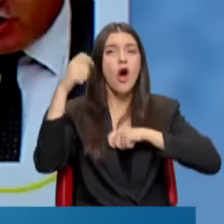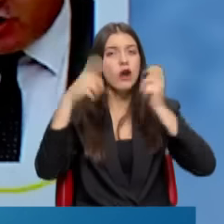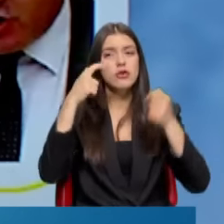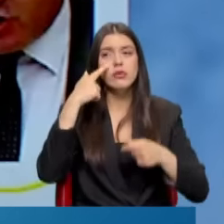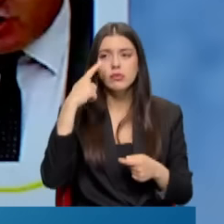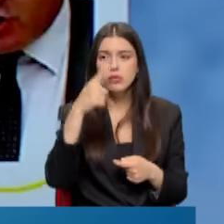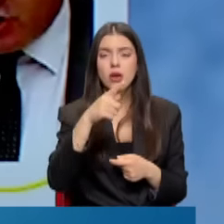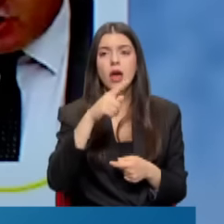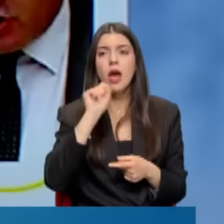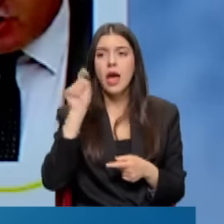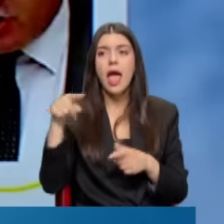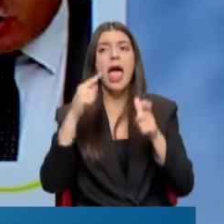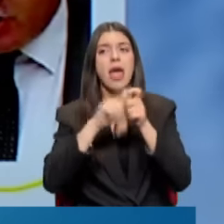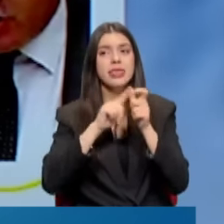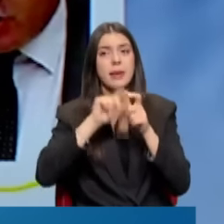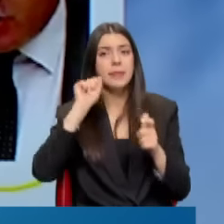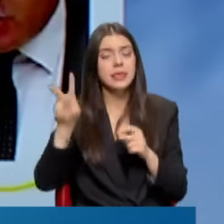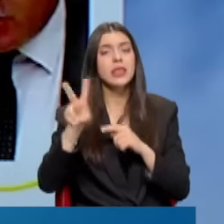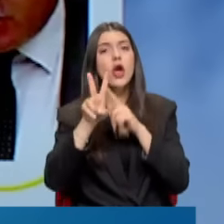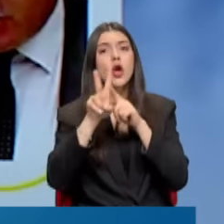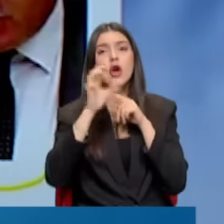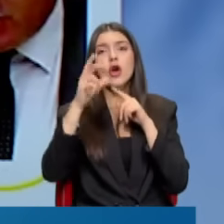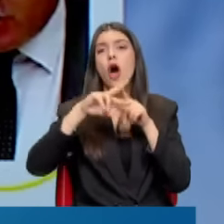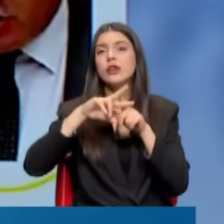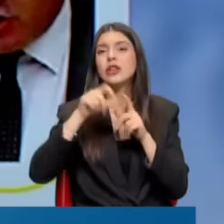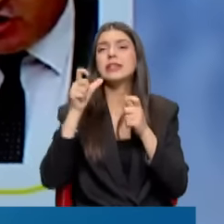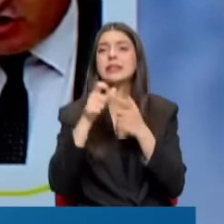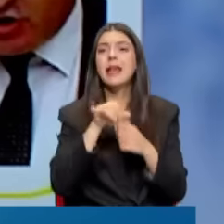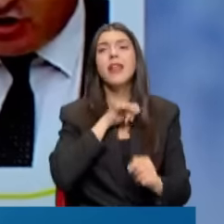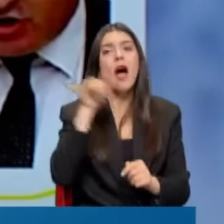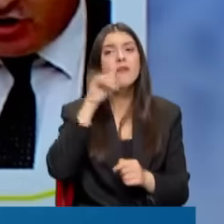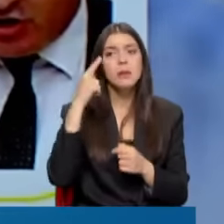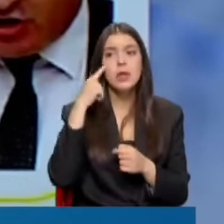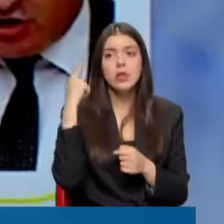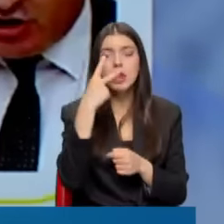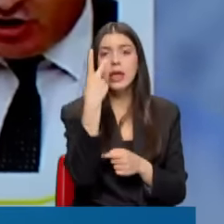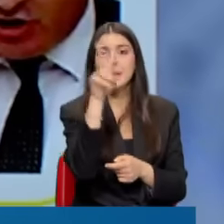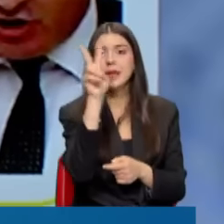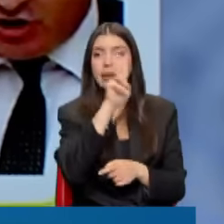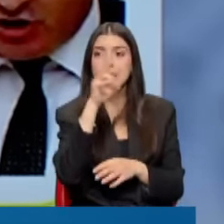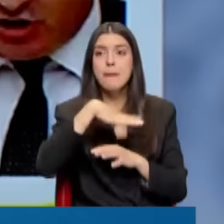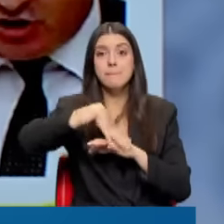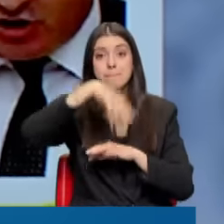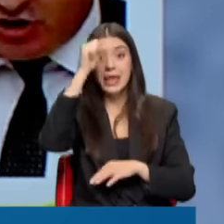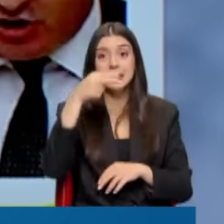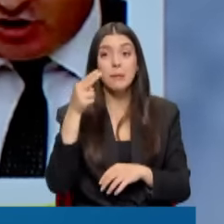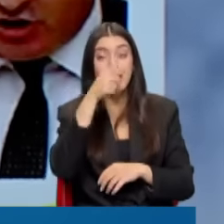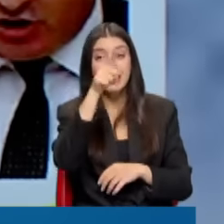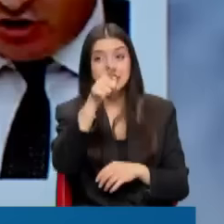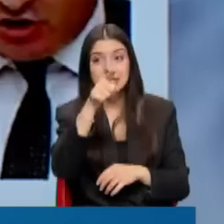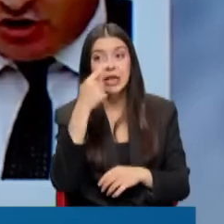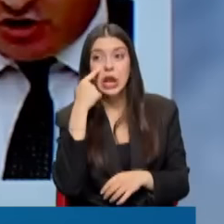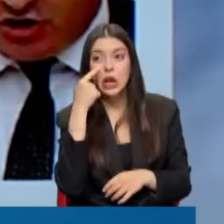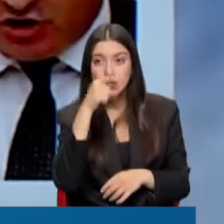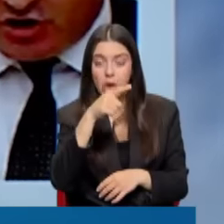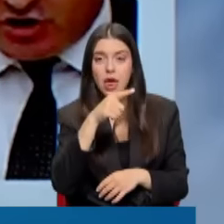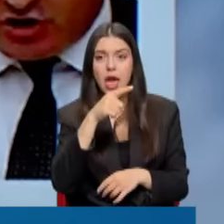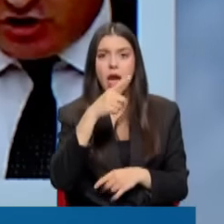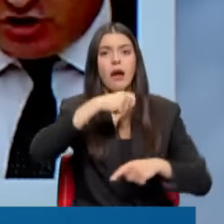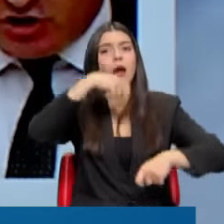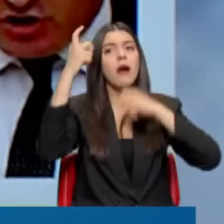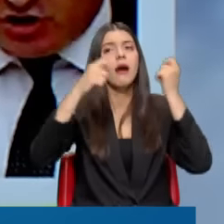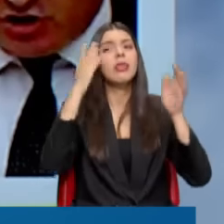Edremit'te Kocaseyit Havalimanı olmasına rağmen 2020'de açılan Balıkesir merkez havaalanında savurganlığın devam